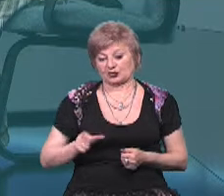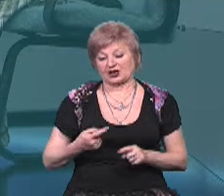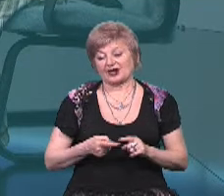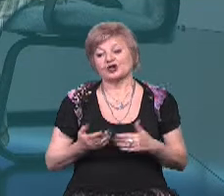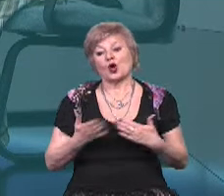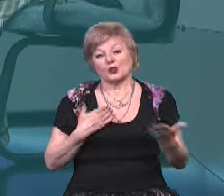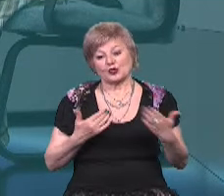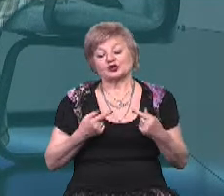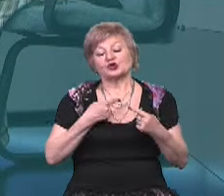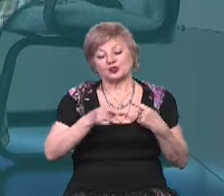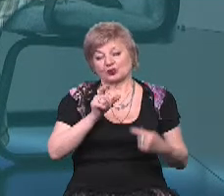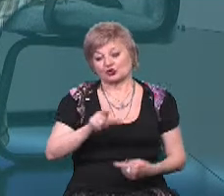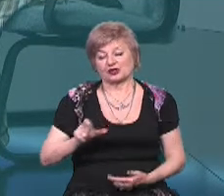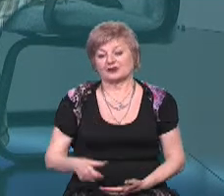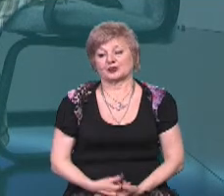до інших осіб.